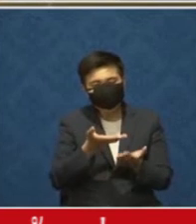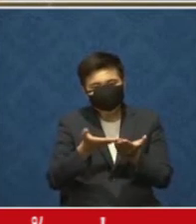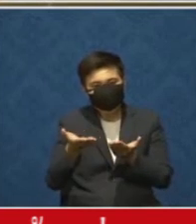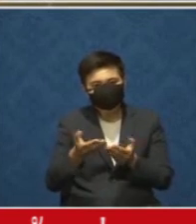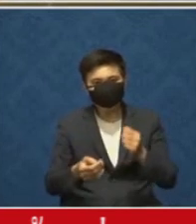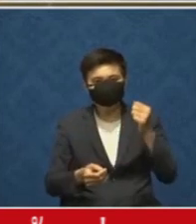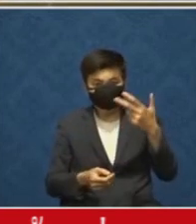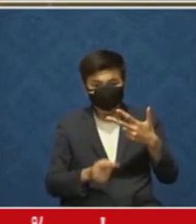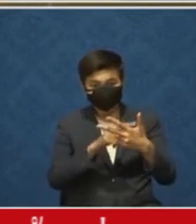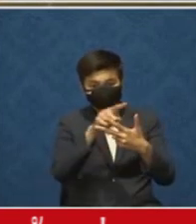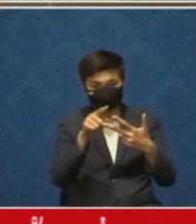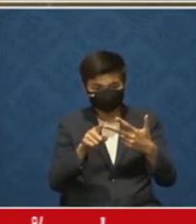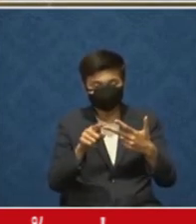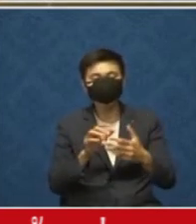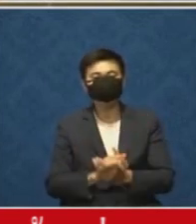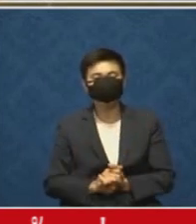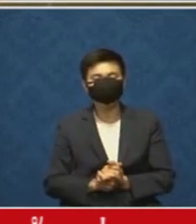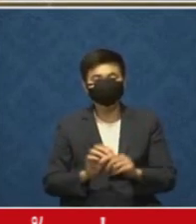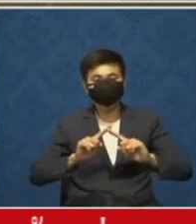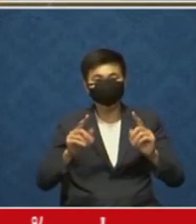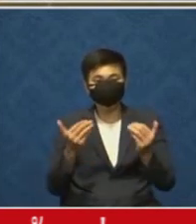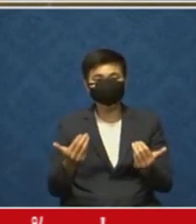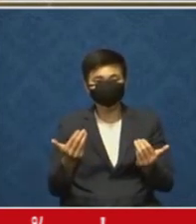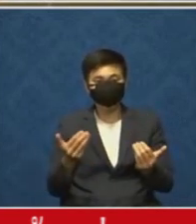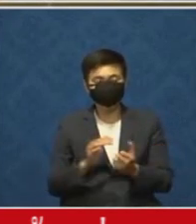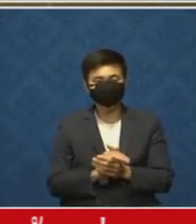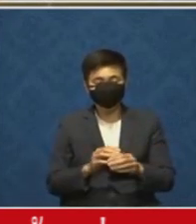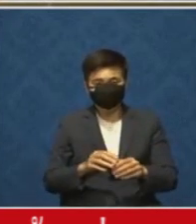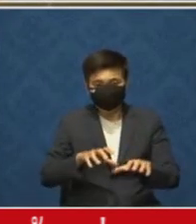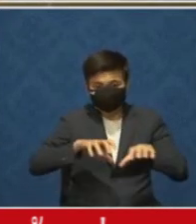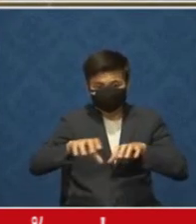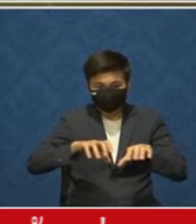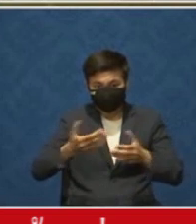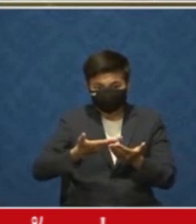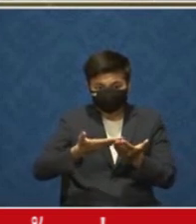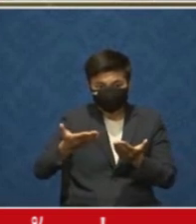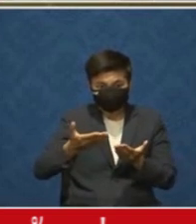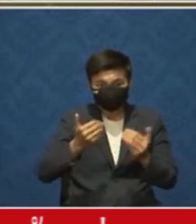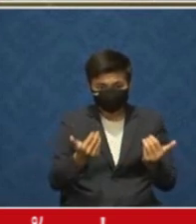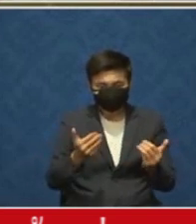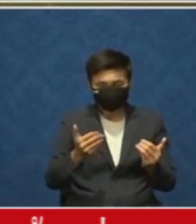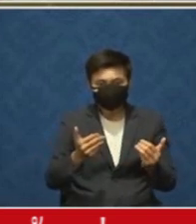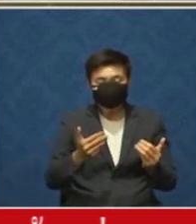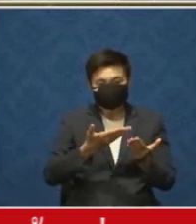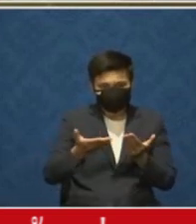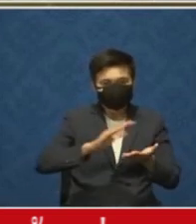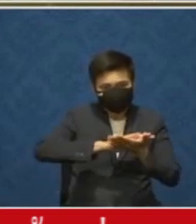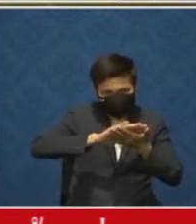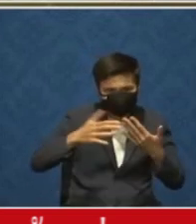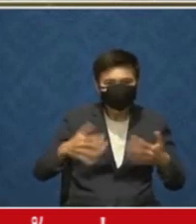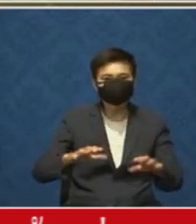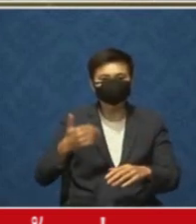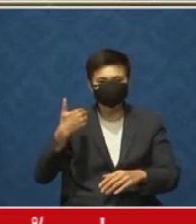านก็ปรากฏว่าขณะนี้การดำเนินการจัดซื้อเนี่ยได้เสร็จสิ้นเรียบร้อยแล้วนะครับ